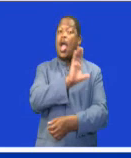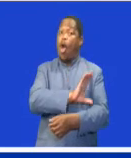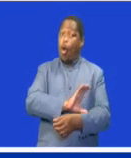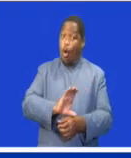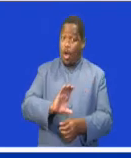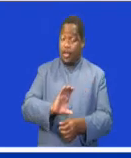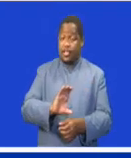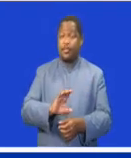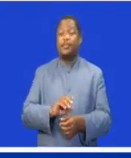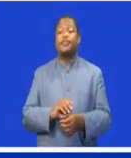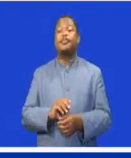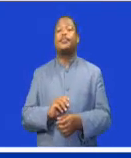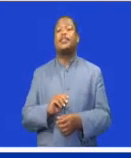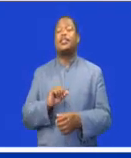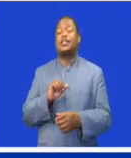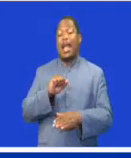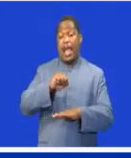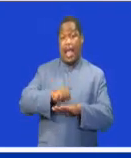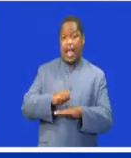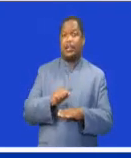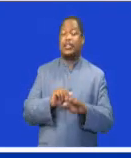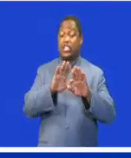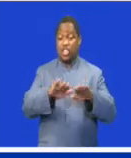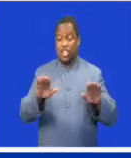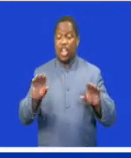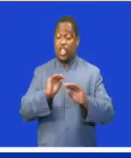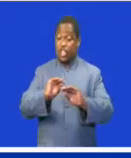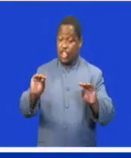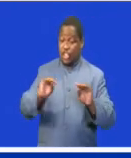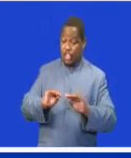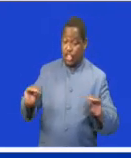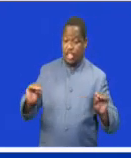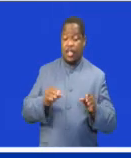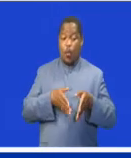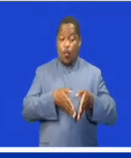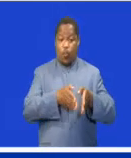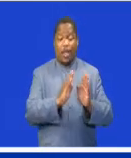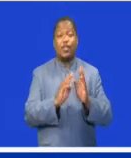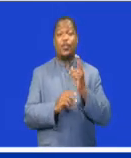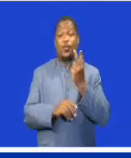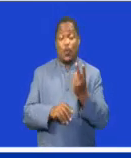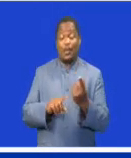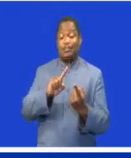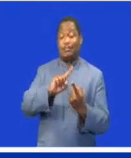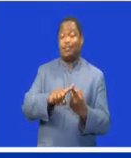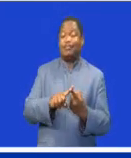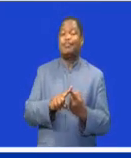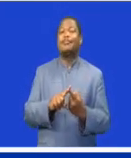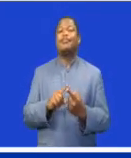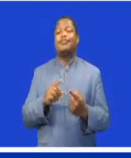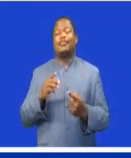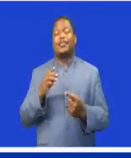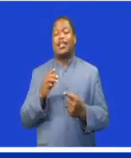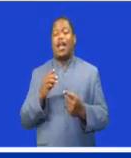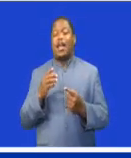asebenzise izindlela letahlukene tekufundza, khona laba atawukhona kufundzela emakhaya, labanye iphinde futhi bayafundzele